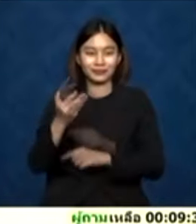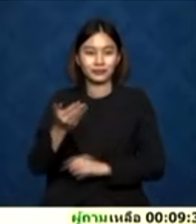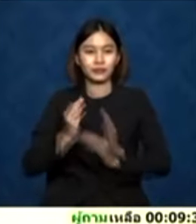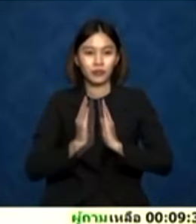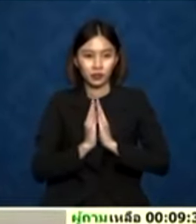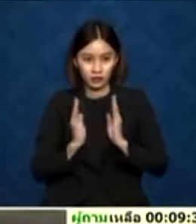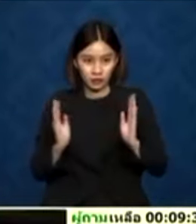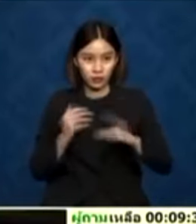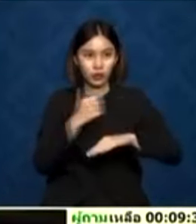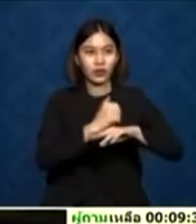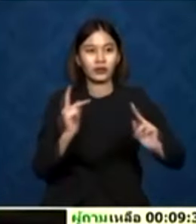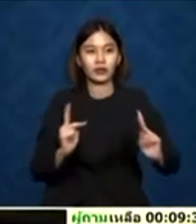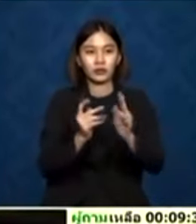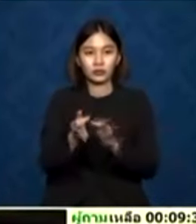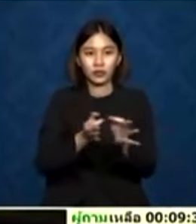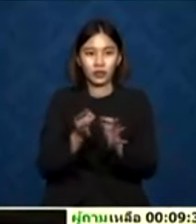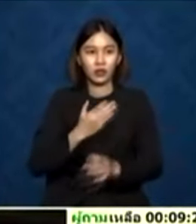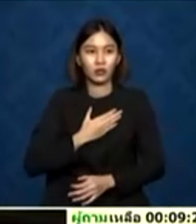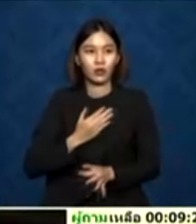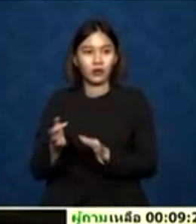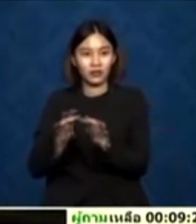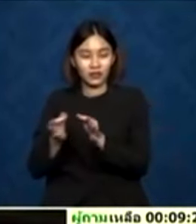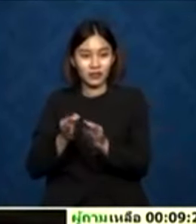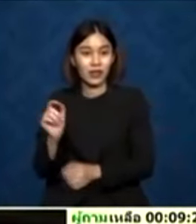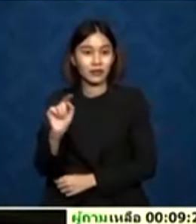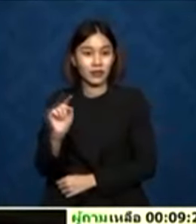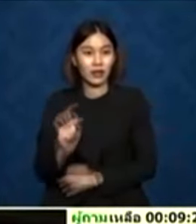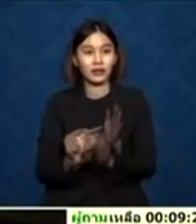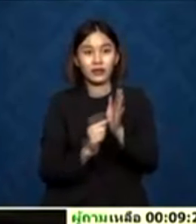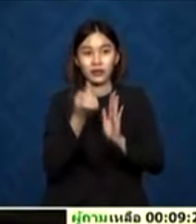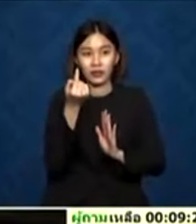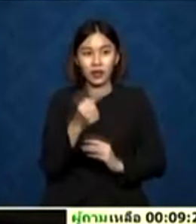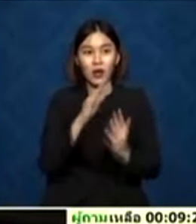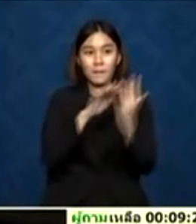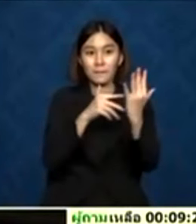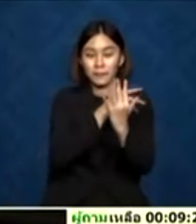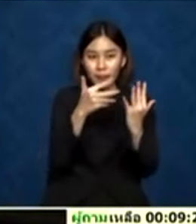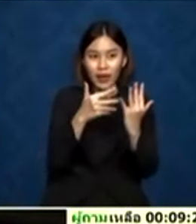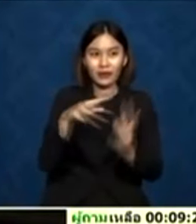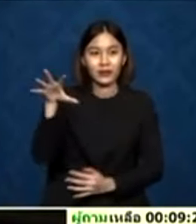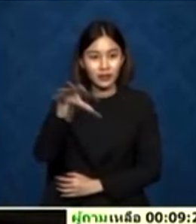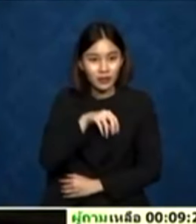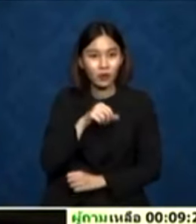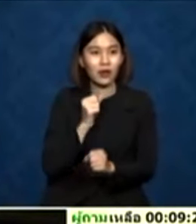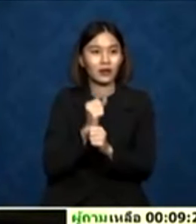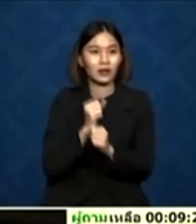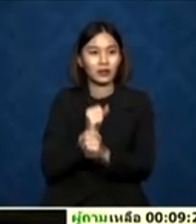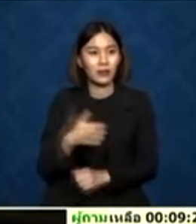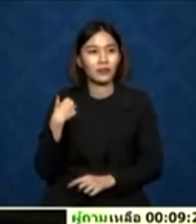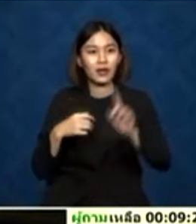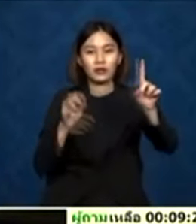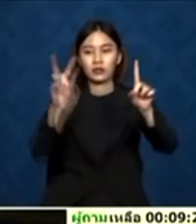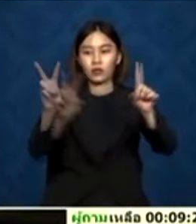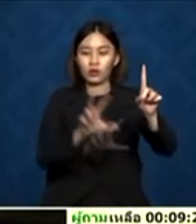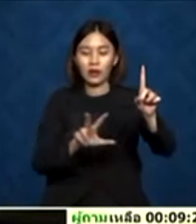ขอบคุณท่านรัฐมนตรีที่ชี้แจงนะครับแต่ผมชี้แจงท่านรัฐมนตรีอย่างนี้ครับว่าอันแรกเลยเนี่ยแผนที่ที่ท่านเอามาใช้ครับที่เมื่อกี้เป็น1 2 3